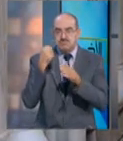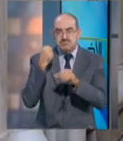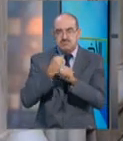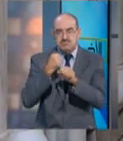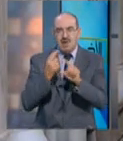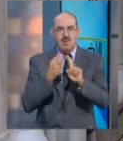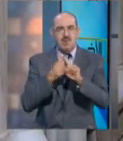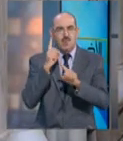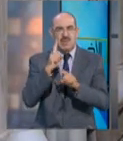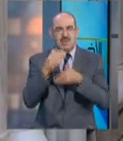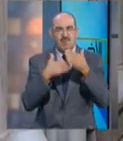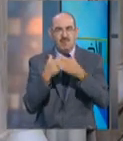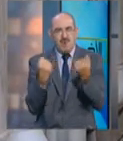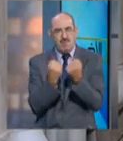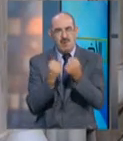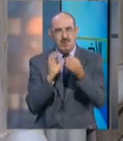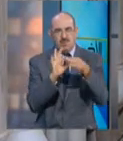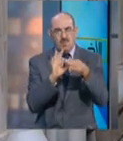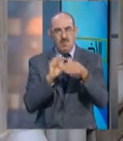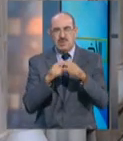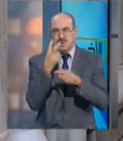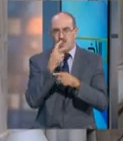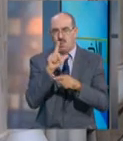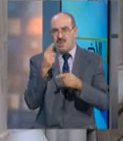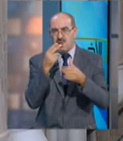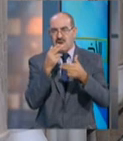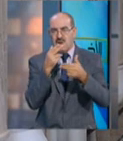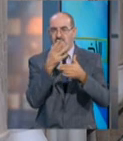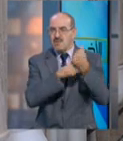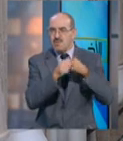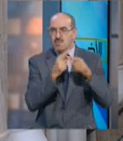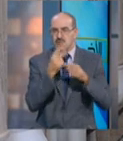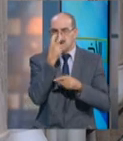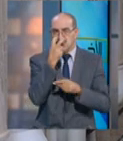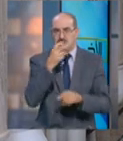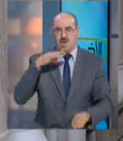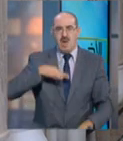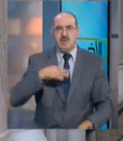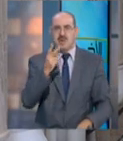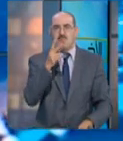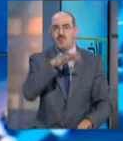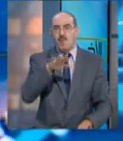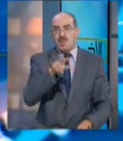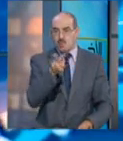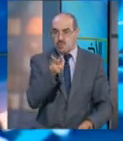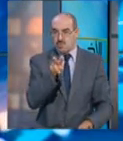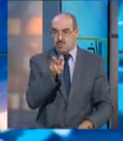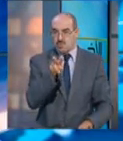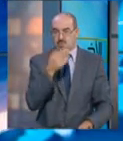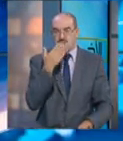أجل تطوير هذه العلاقة في كافة المجالات بما يخدم مصلحة البلدين الشقيقين.